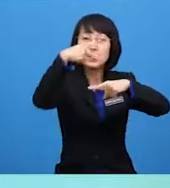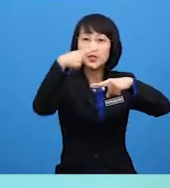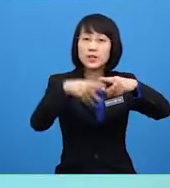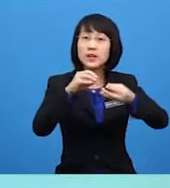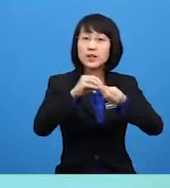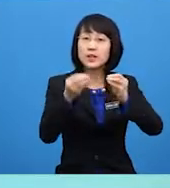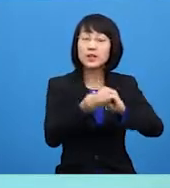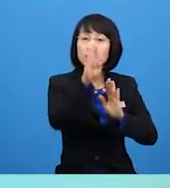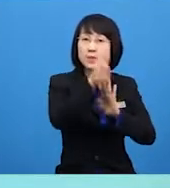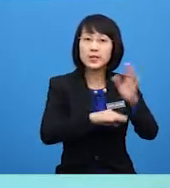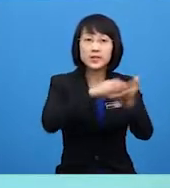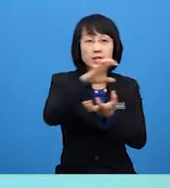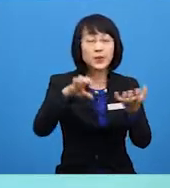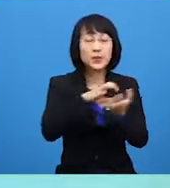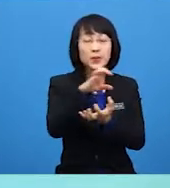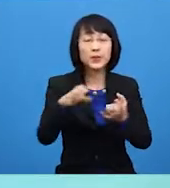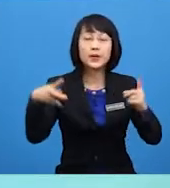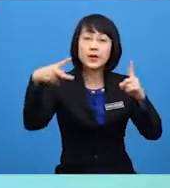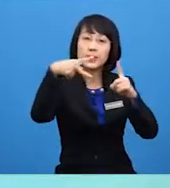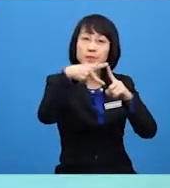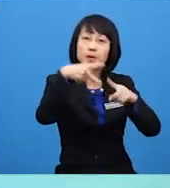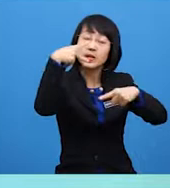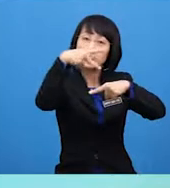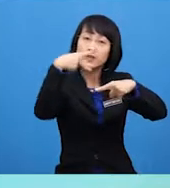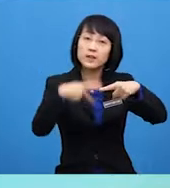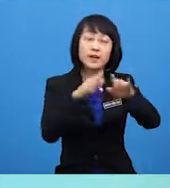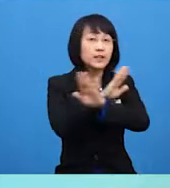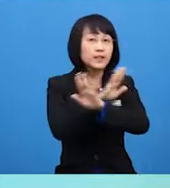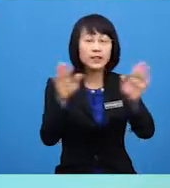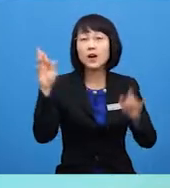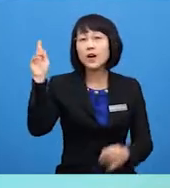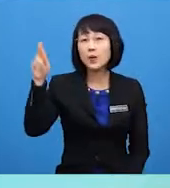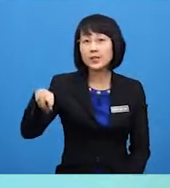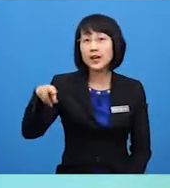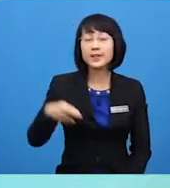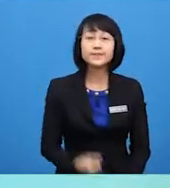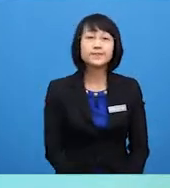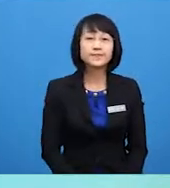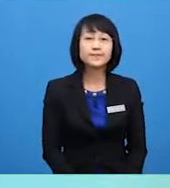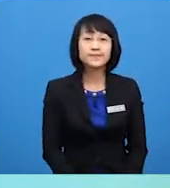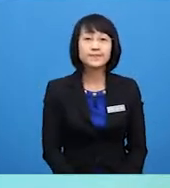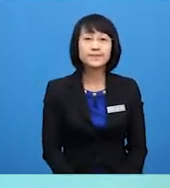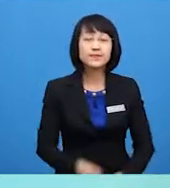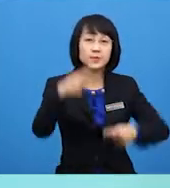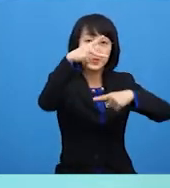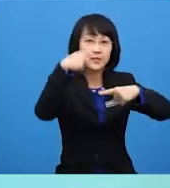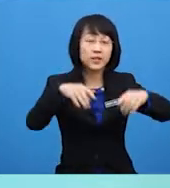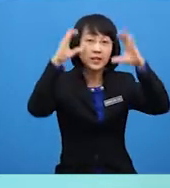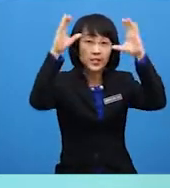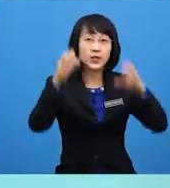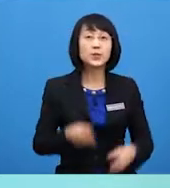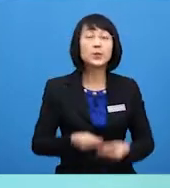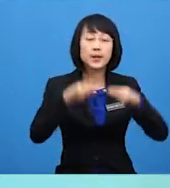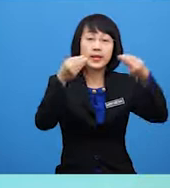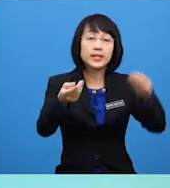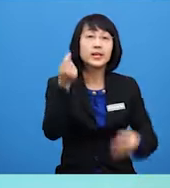nombor bercampur kepada pecahan tidak wajar. Pecahan yang cikgu berikan sebentar